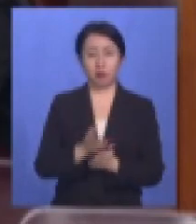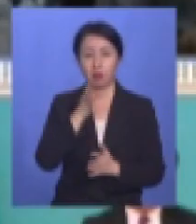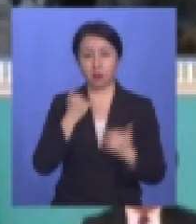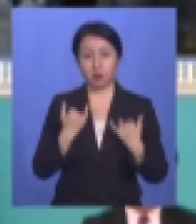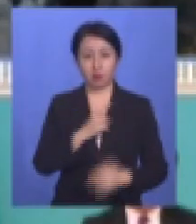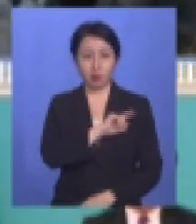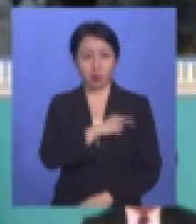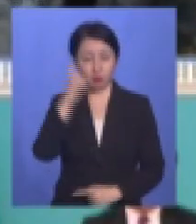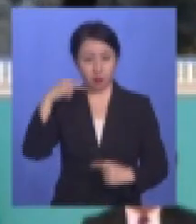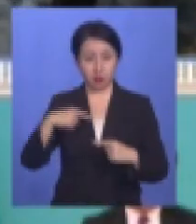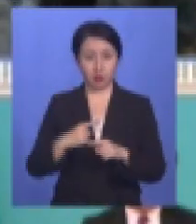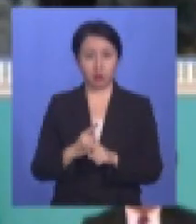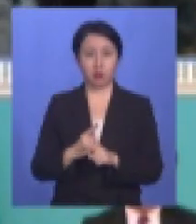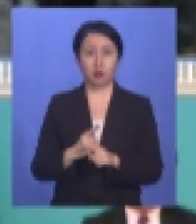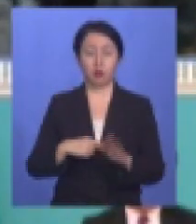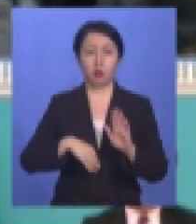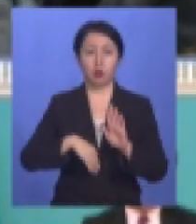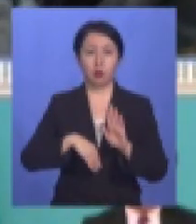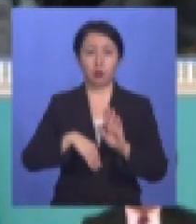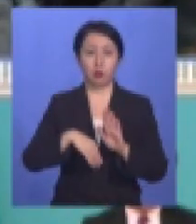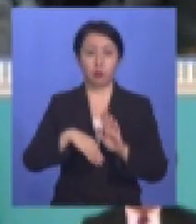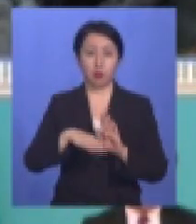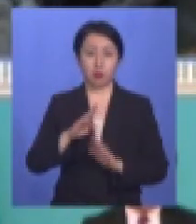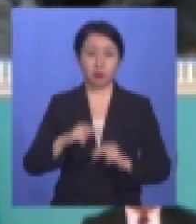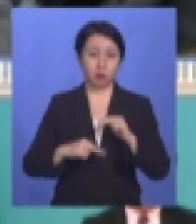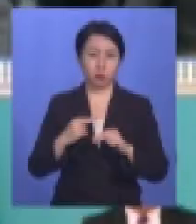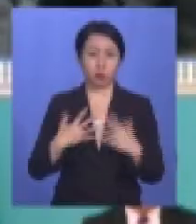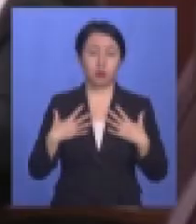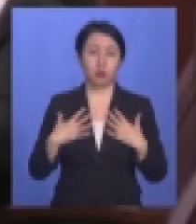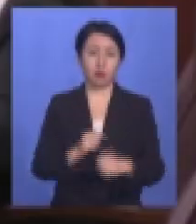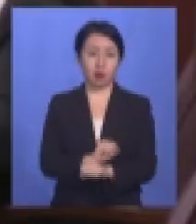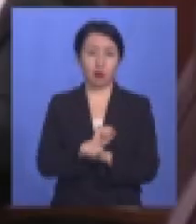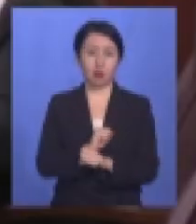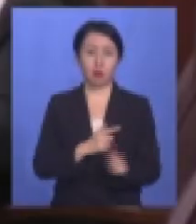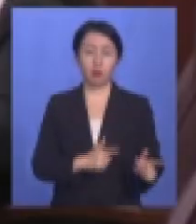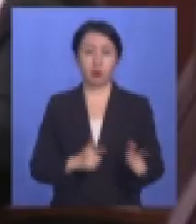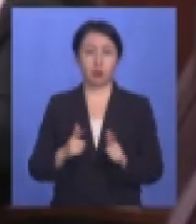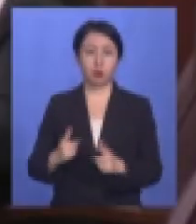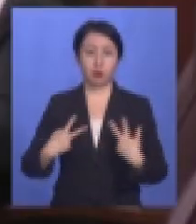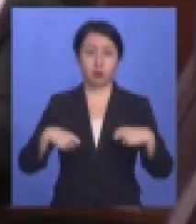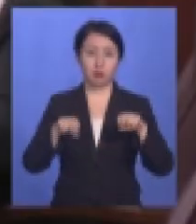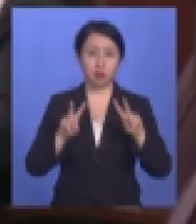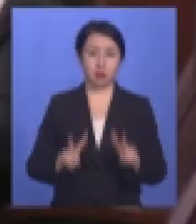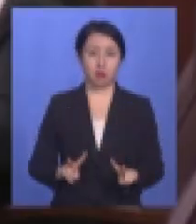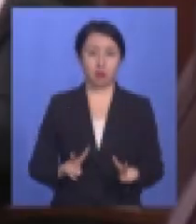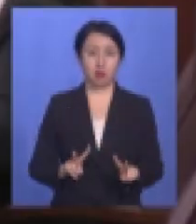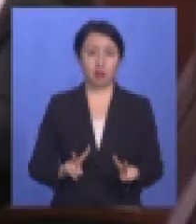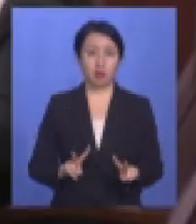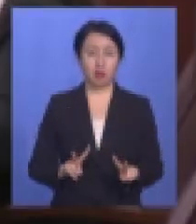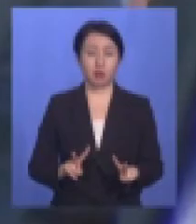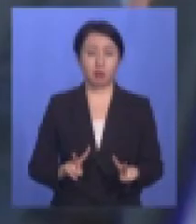вопросы внедрения современных медицинских технологий, модернизации инфраструктуры здравоохранения, подготовки